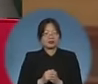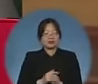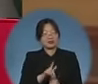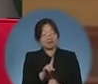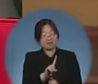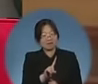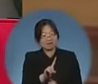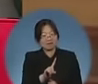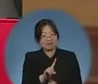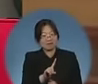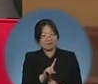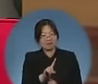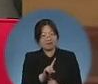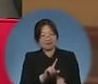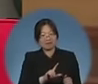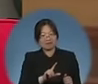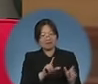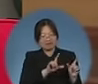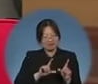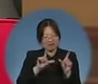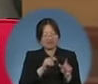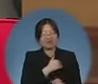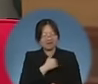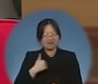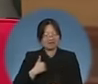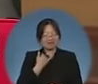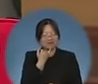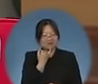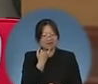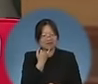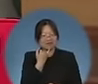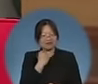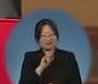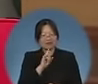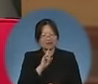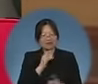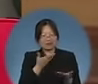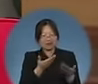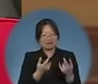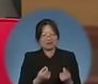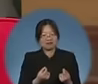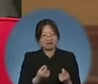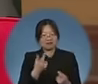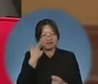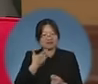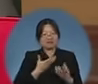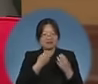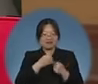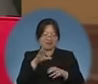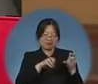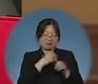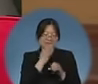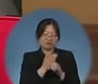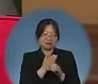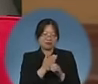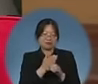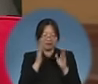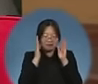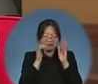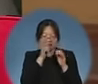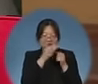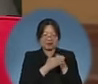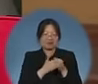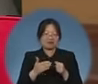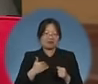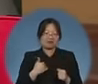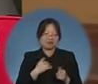뭐 아니 뭐 그럴만한 살만합니다. 그런데 말씀드린 같이 제가 그 질문을 사실 많이 받습니다. 예, 이제 예. 공부를 한다 보면 근데